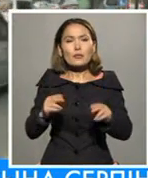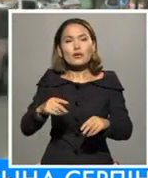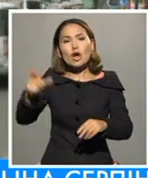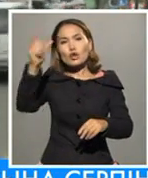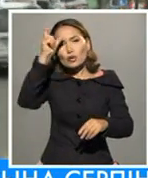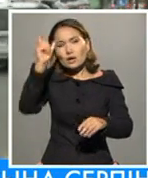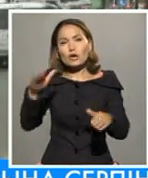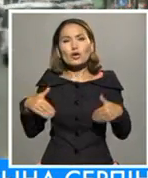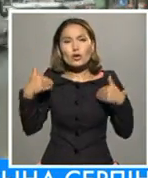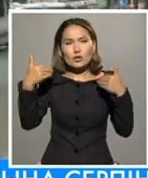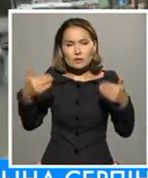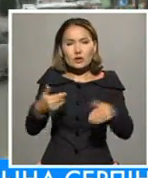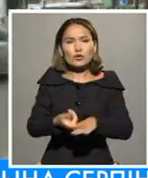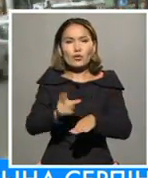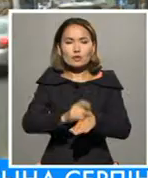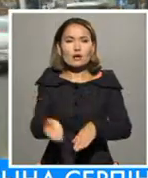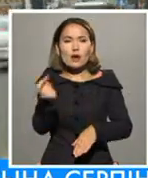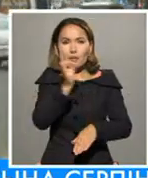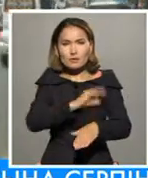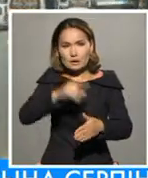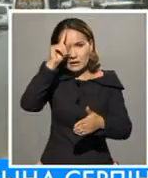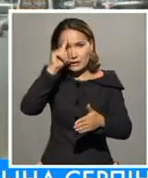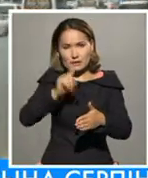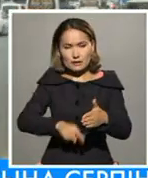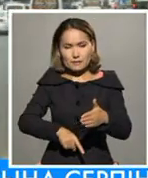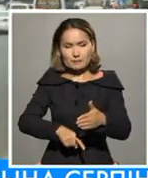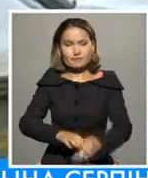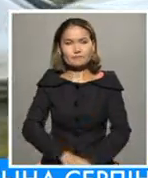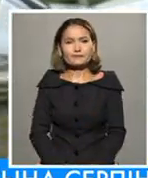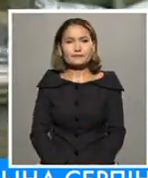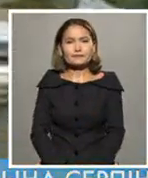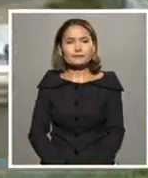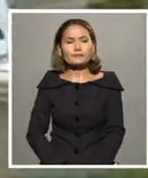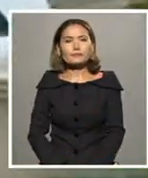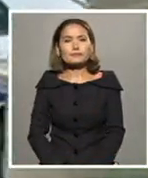Түркияның ұсынысы пайдасын молынан әкеледі дейді. Бақытжан Омар, Нұралы Еген, Анкарадан.